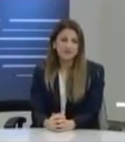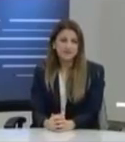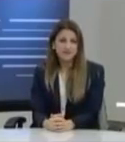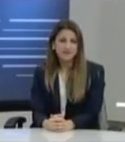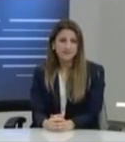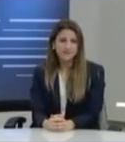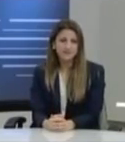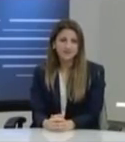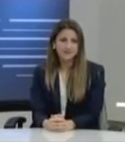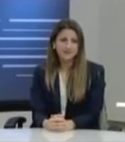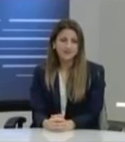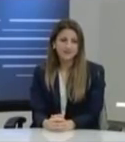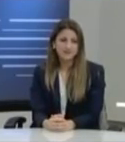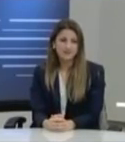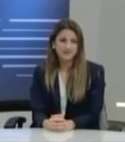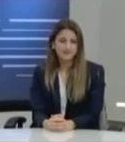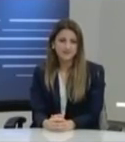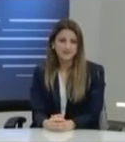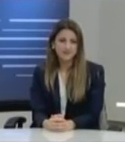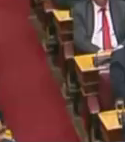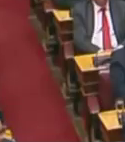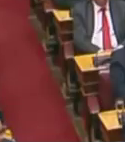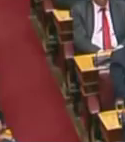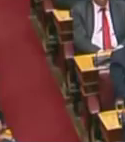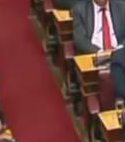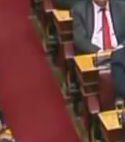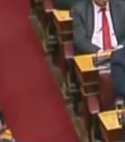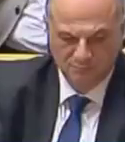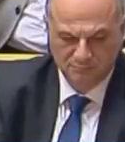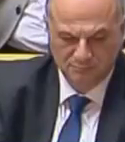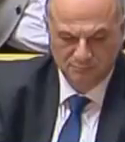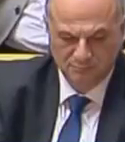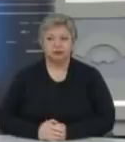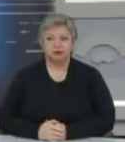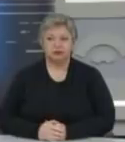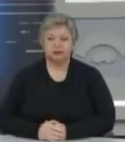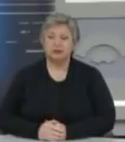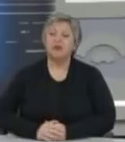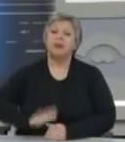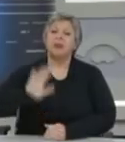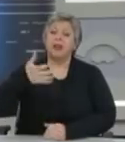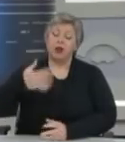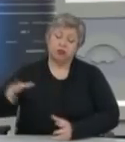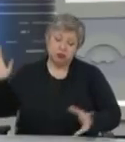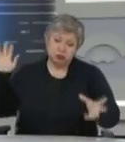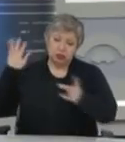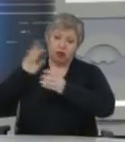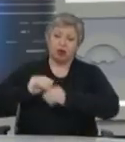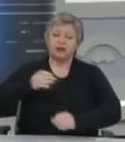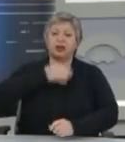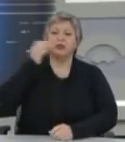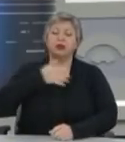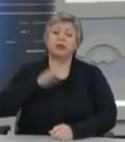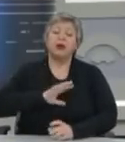Κουβέντα δεν είπατε γι' αυτά. Λοιπόν, έχετε όλοι σας μια μεγάλη ευθύνη. Η επόμενη αναθεώρηση, καθώς φαίνεται, θα είναι